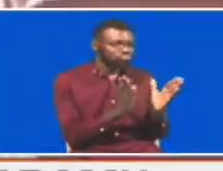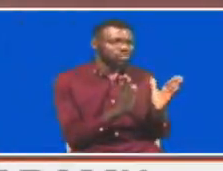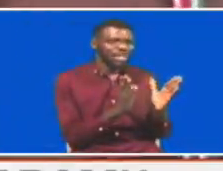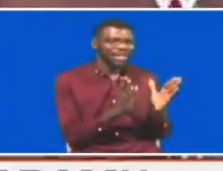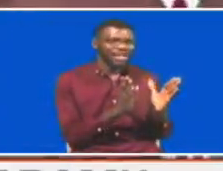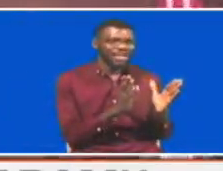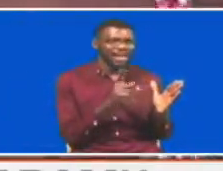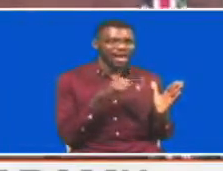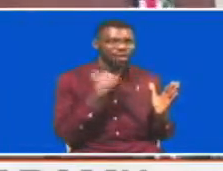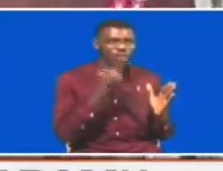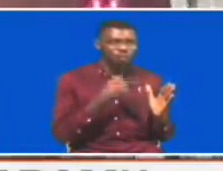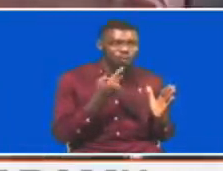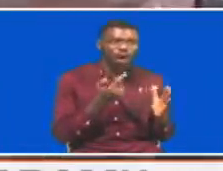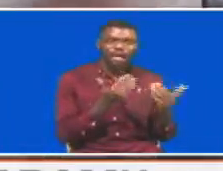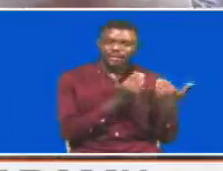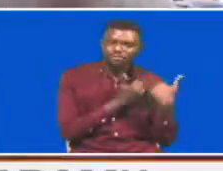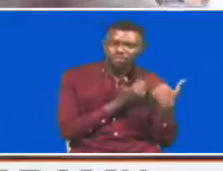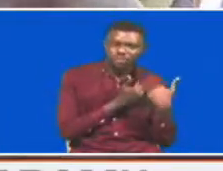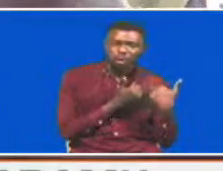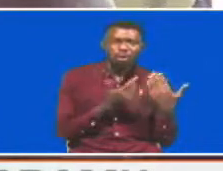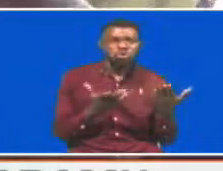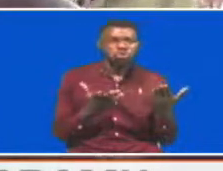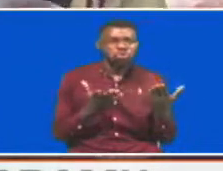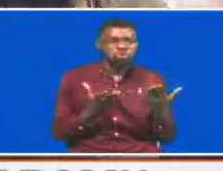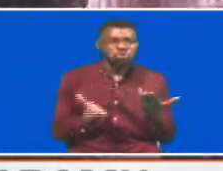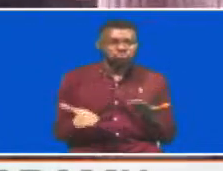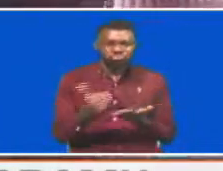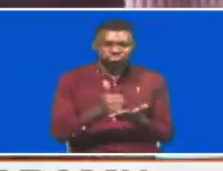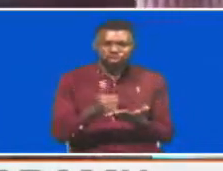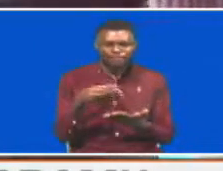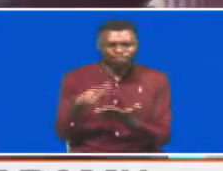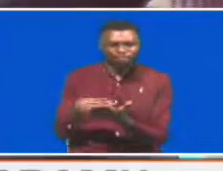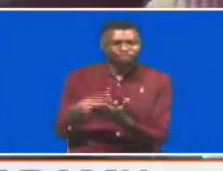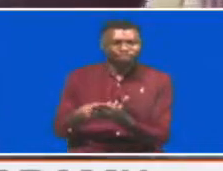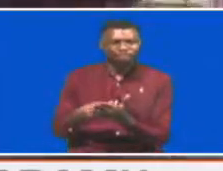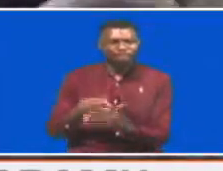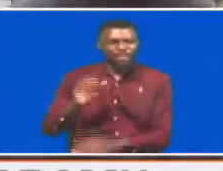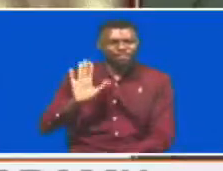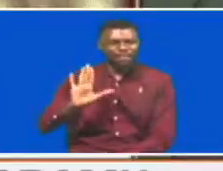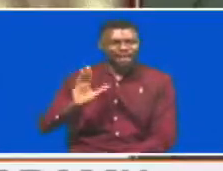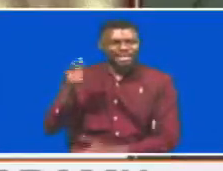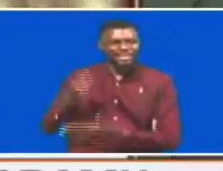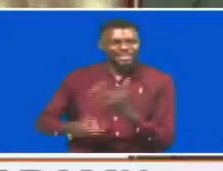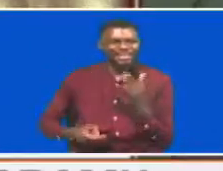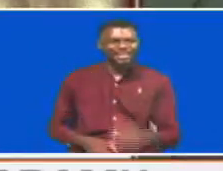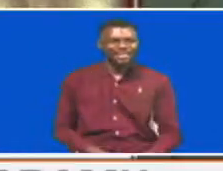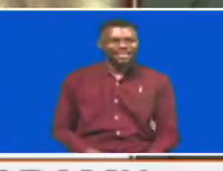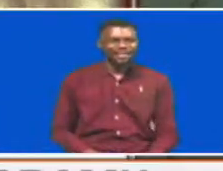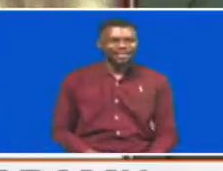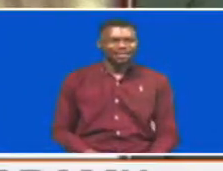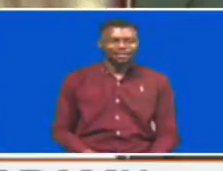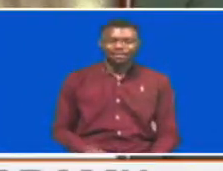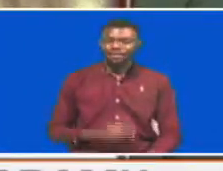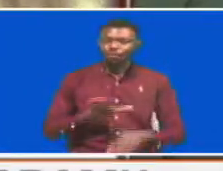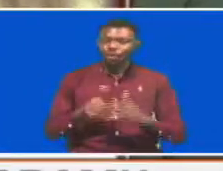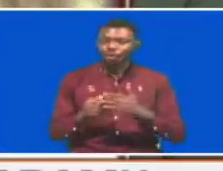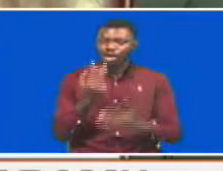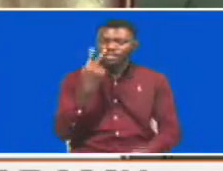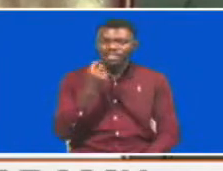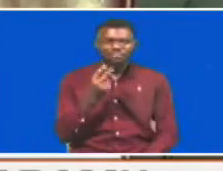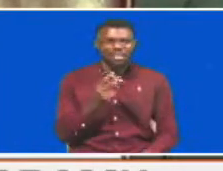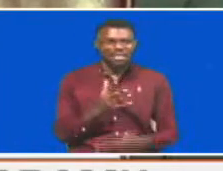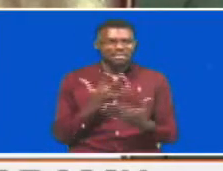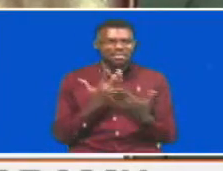Mutai, ambao wanaaminika kuwa sehemu ya ukusanyaji wa mapato ya siku hiyo. All the suspects were